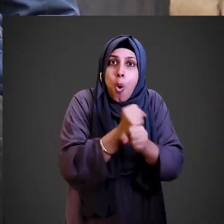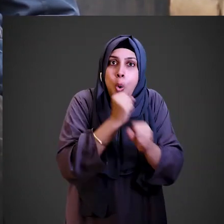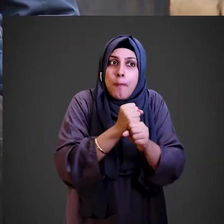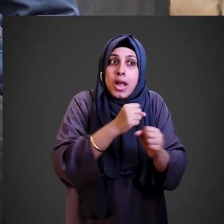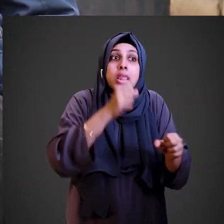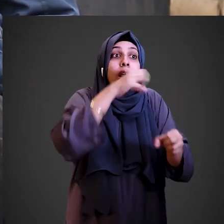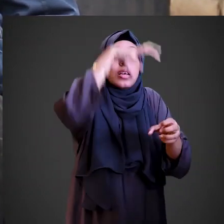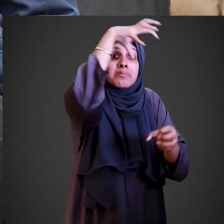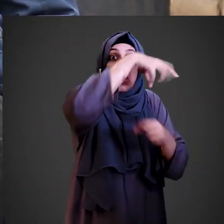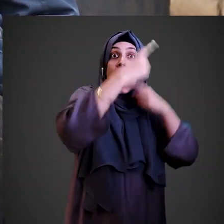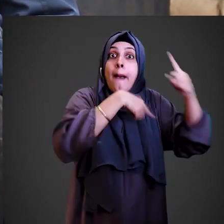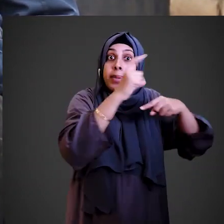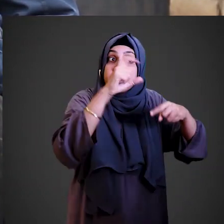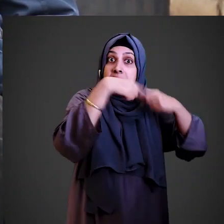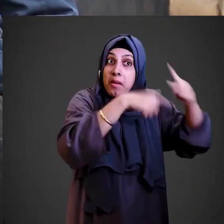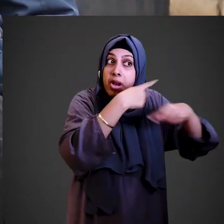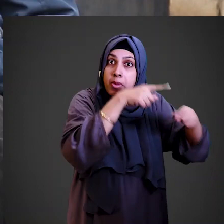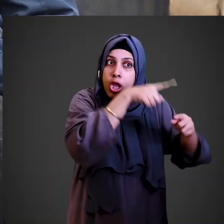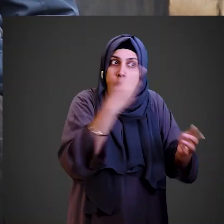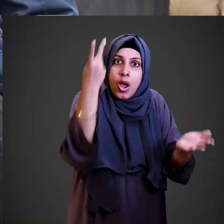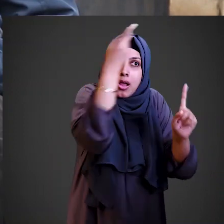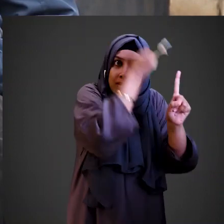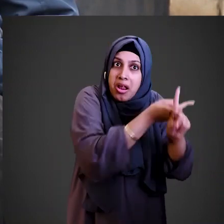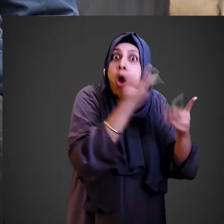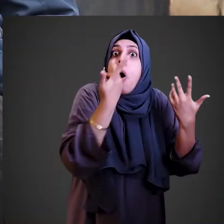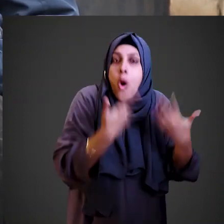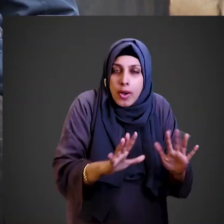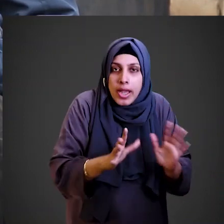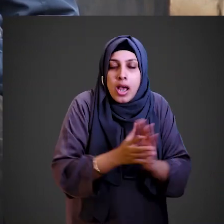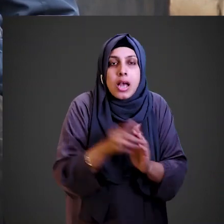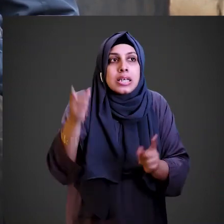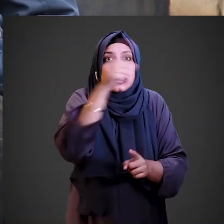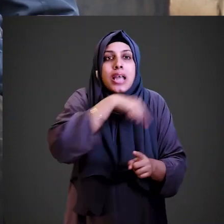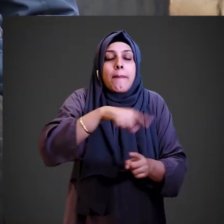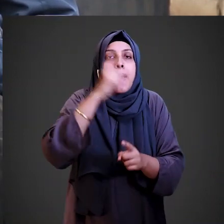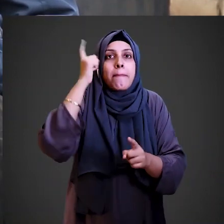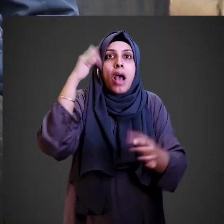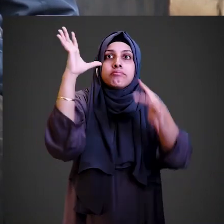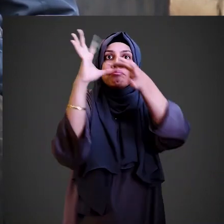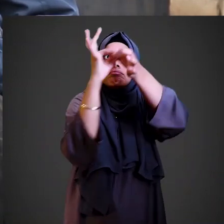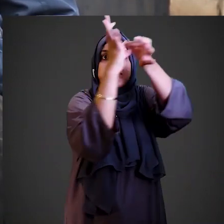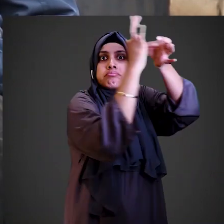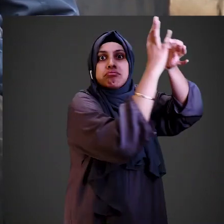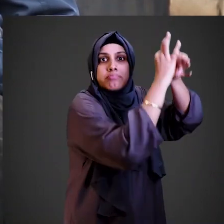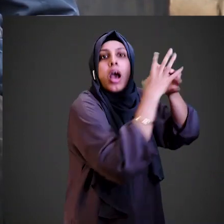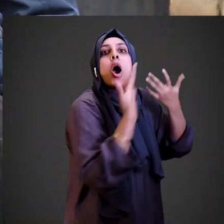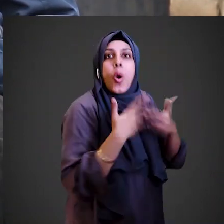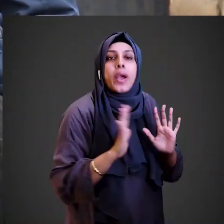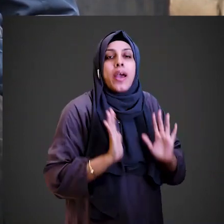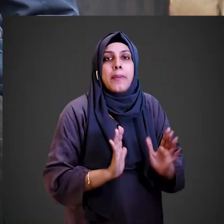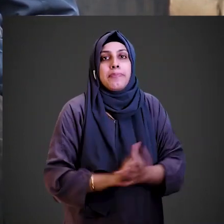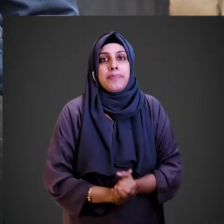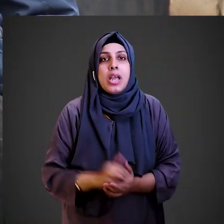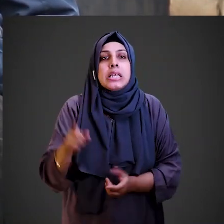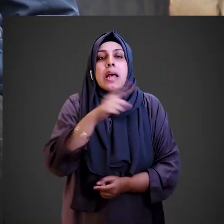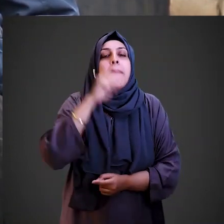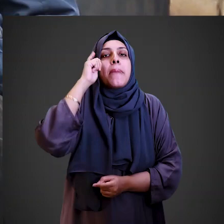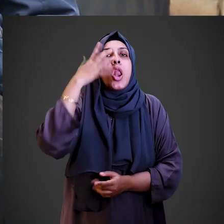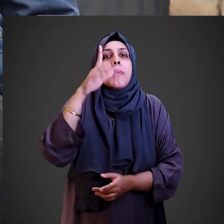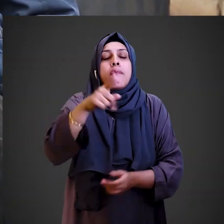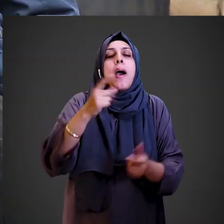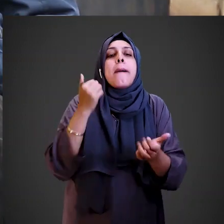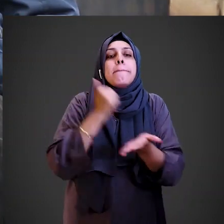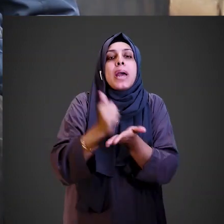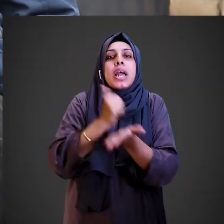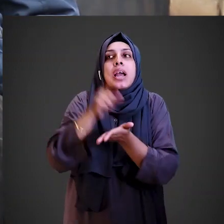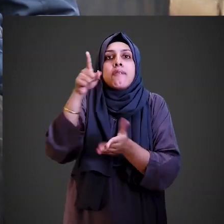رجسٹر کرتے ہیں، اگر پرائیویٹ لمیٹڈ کمپنی ہے تو ایس سی سی پی میں جا کے رجسٹر کرتے ہیں، تو یہ سب چیزیں انٹر کنیکٹڈ ہیں۔ اور پھر آبویسلی اگر آپ نے بینک اکاؤنٹ